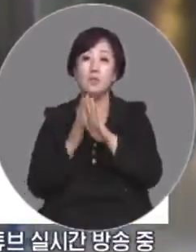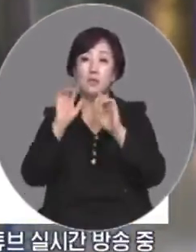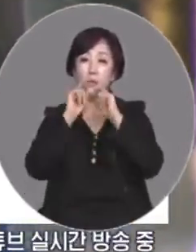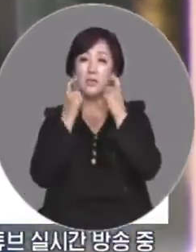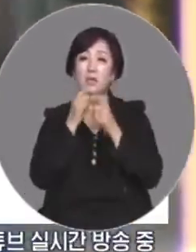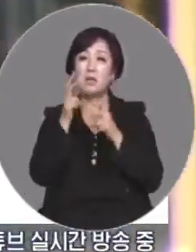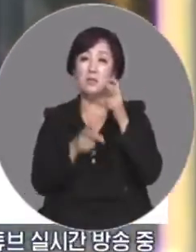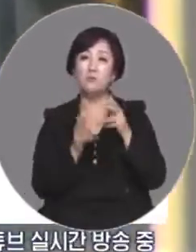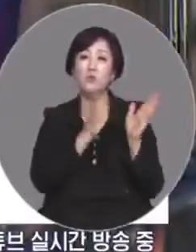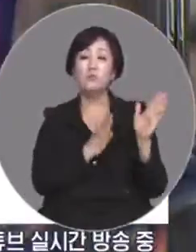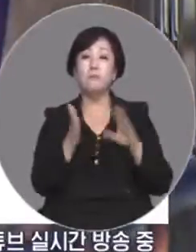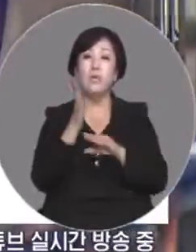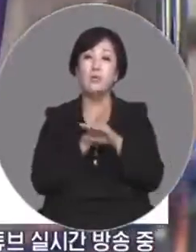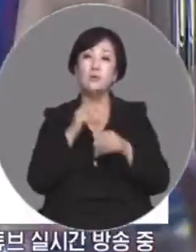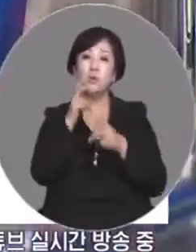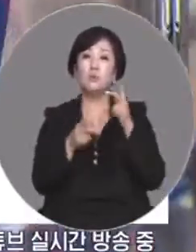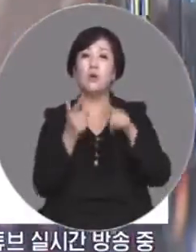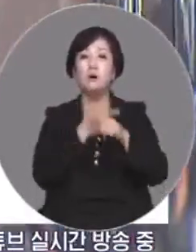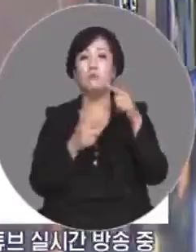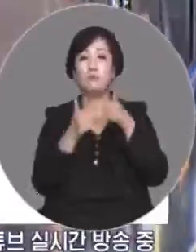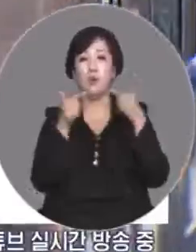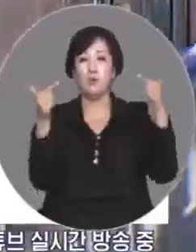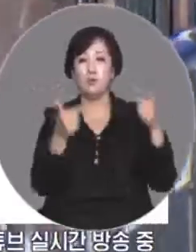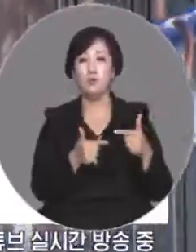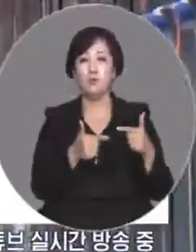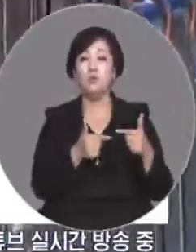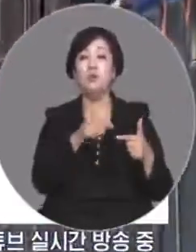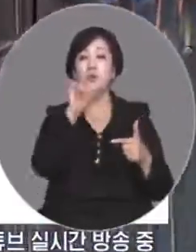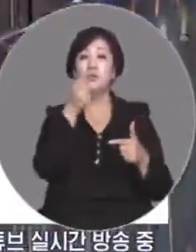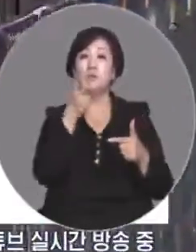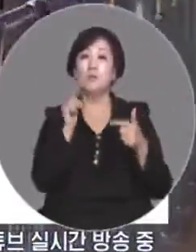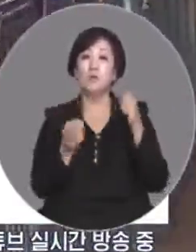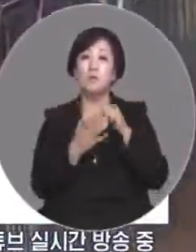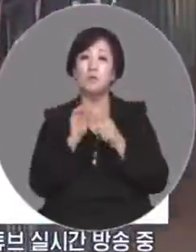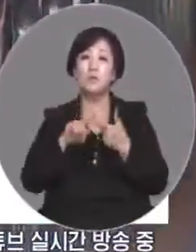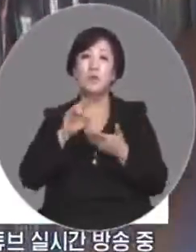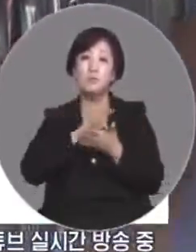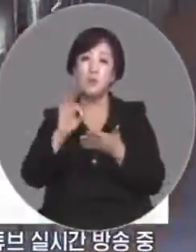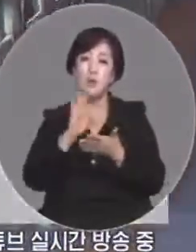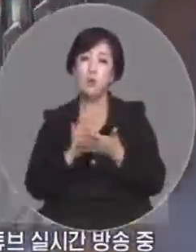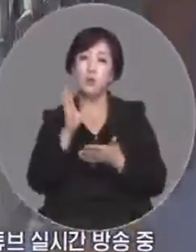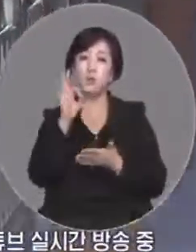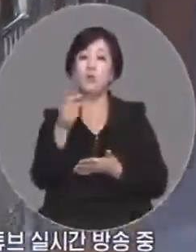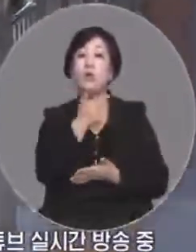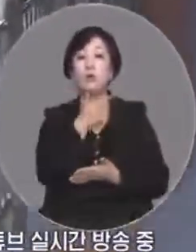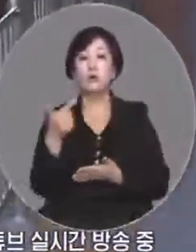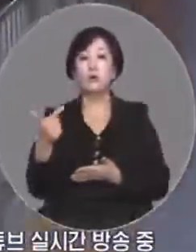민자 사업으로 추진할 경우 사업이 단축되는 장점이 있는 반면 이용료가 커질 수